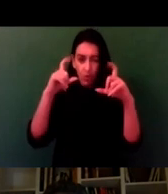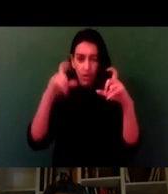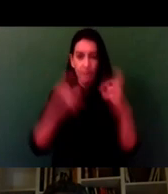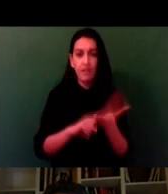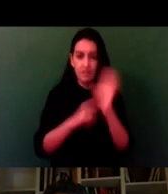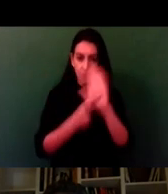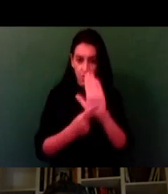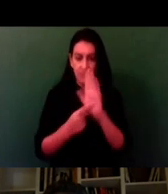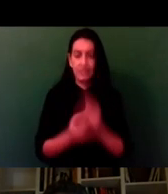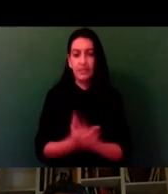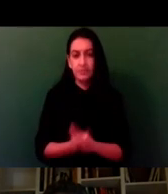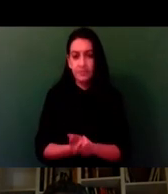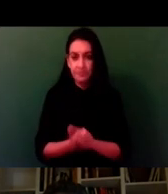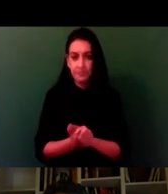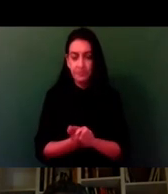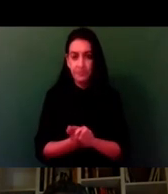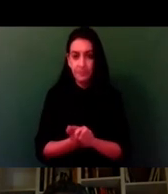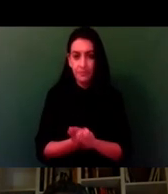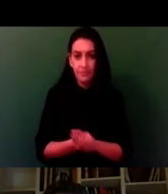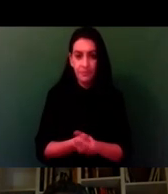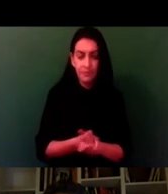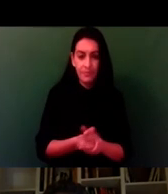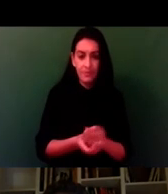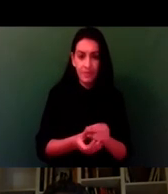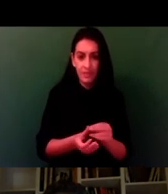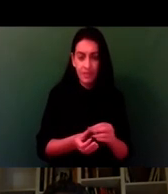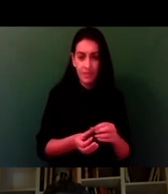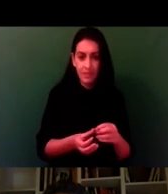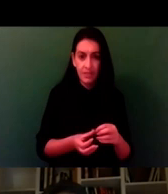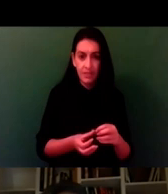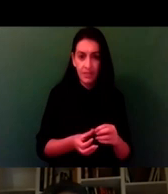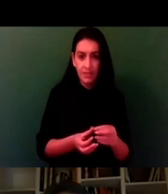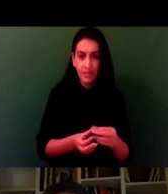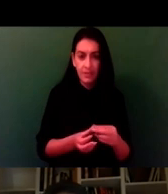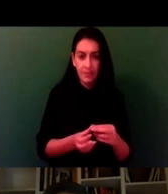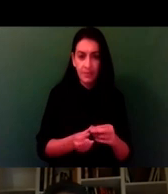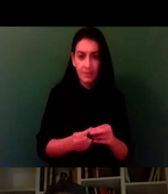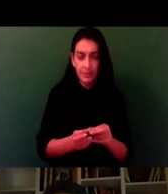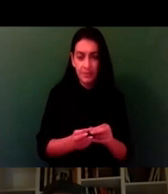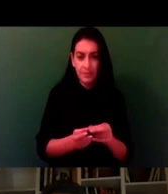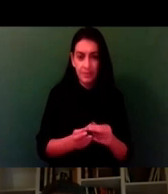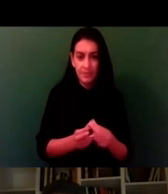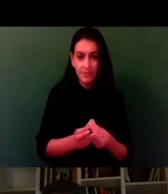edilmiş screen sharing'i yapabilmem mümkün mü? Sözle mi anlatmaya çalışayım? İzin verelim. Teşekkür ederim.